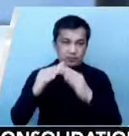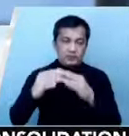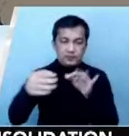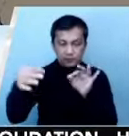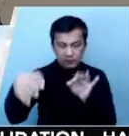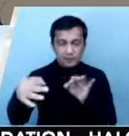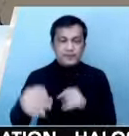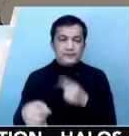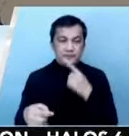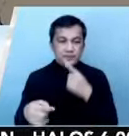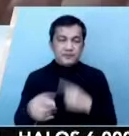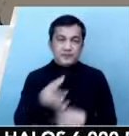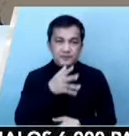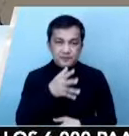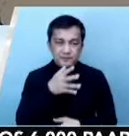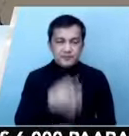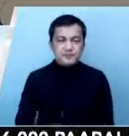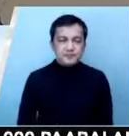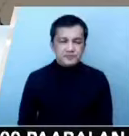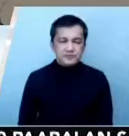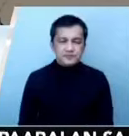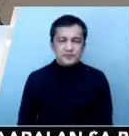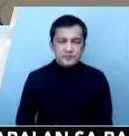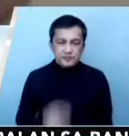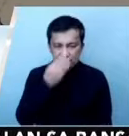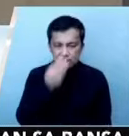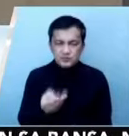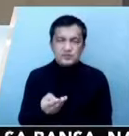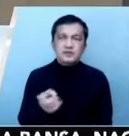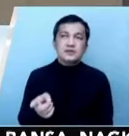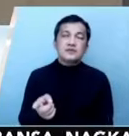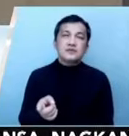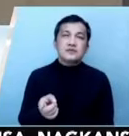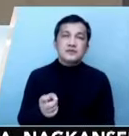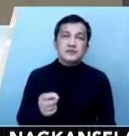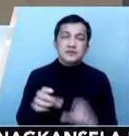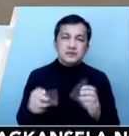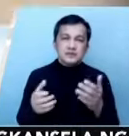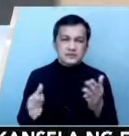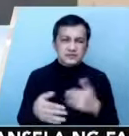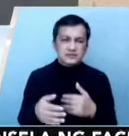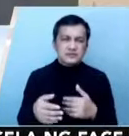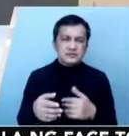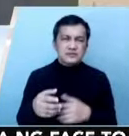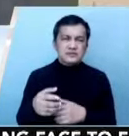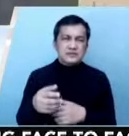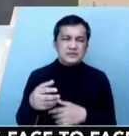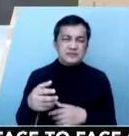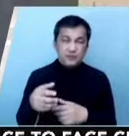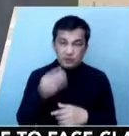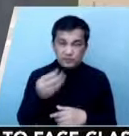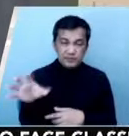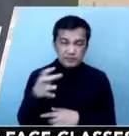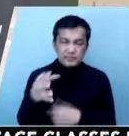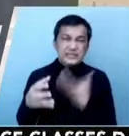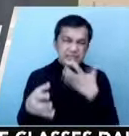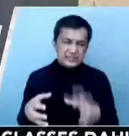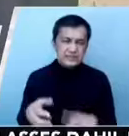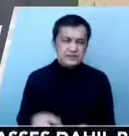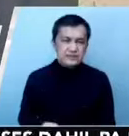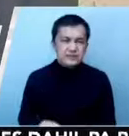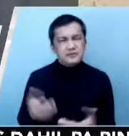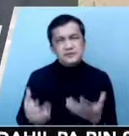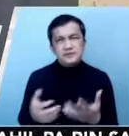Mommy, kunti na lang po ang bintana sa loob ng classroom. Naiinitan po sila. Ibababa ng tuyon. Siguro baka